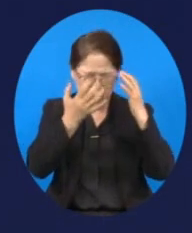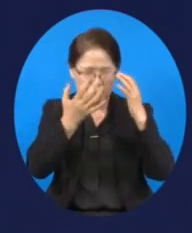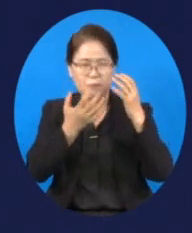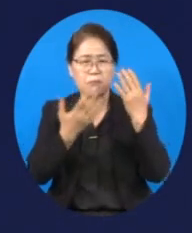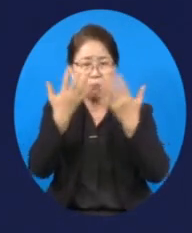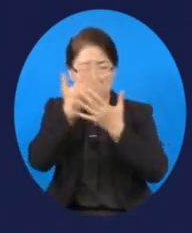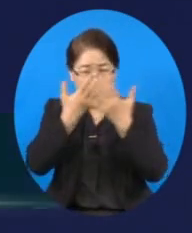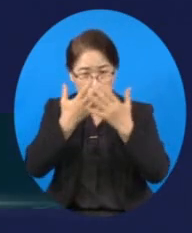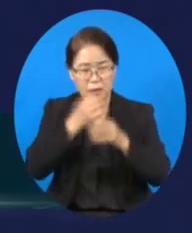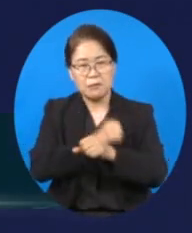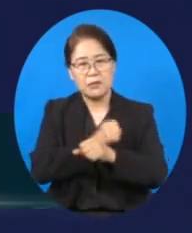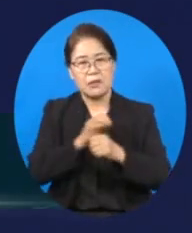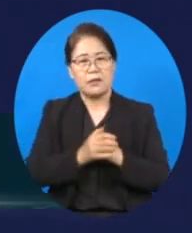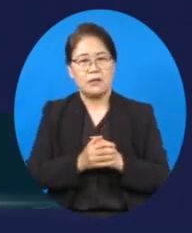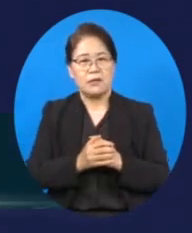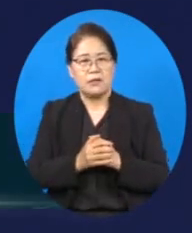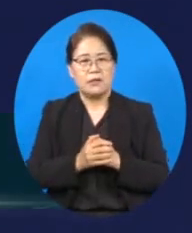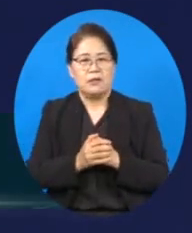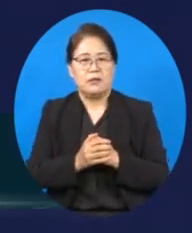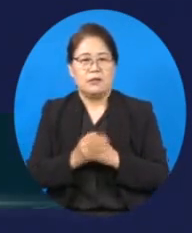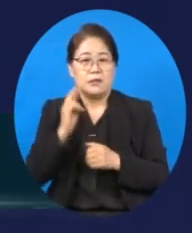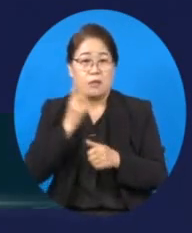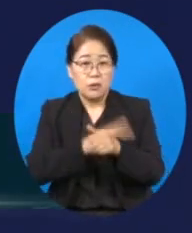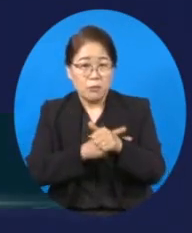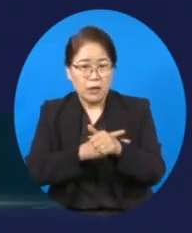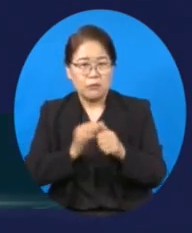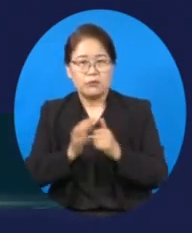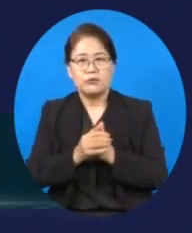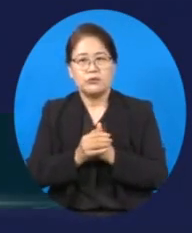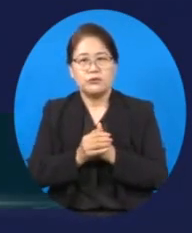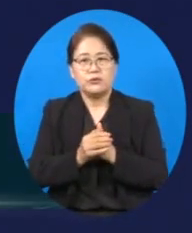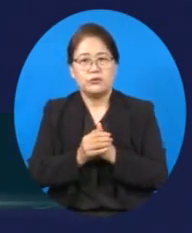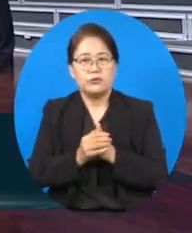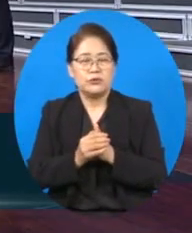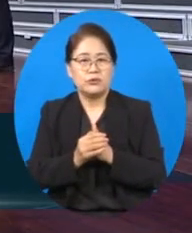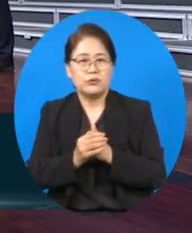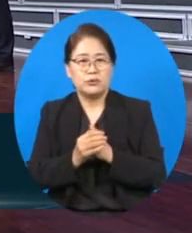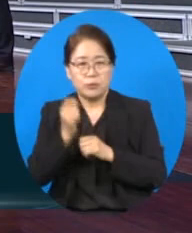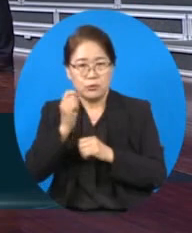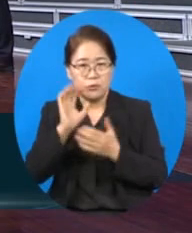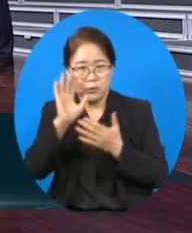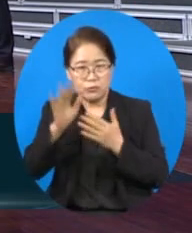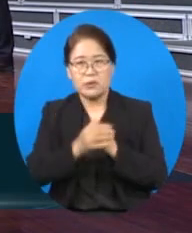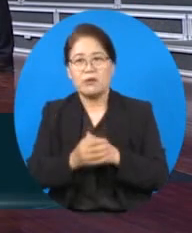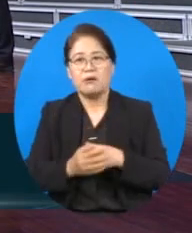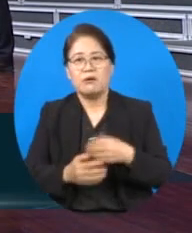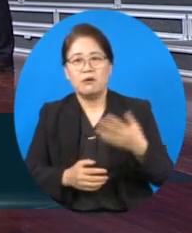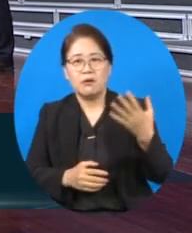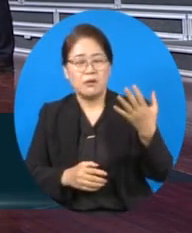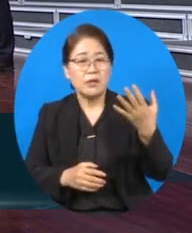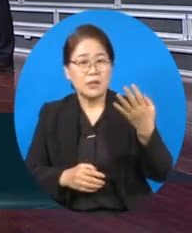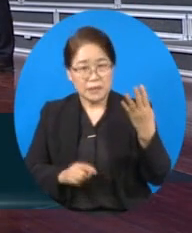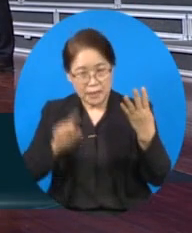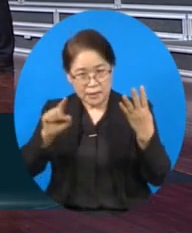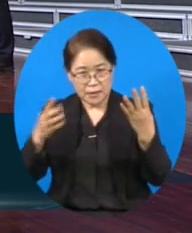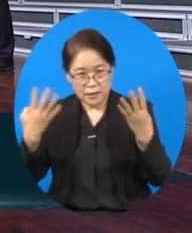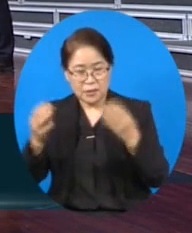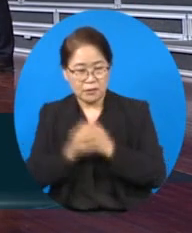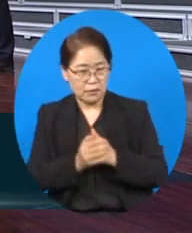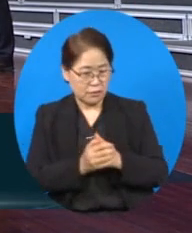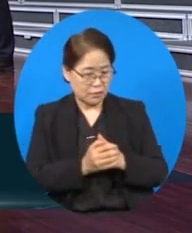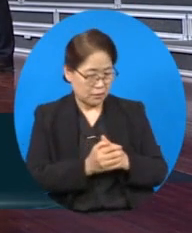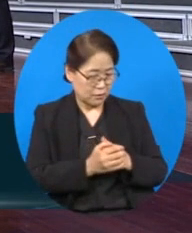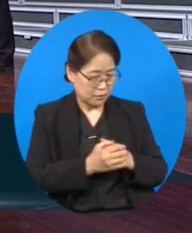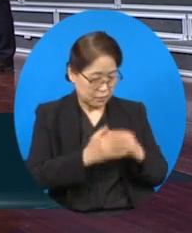사도 바울은 고린도후서 4장 4절에서요 이렇게 말씀하고 있어요 다 같이요이 세상의 신이 믿지 아니하는